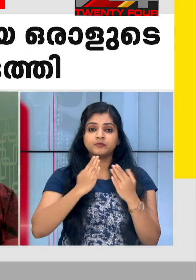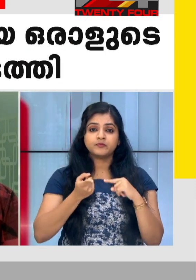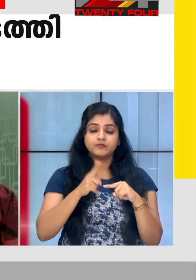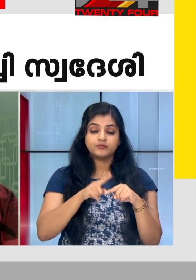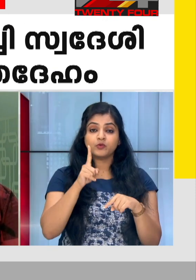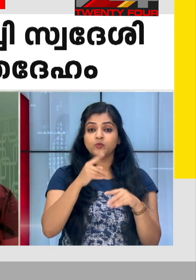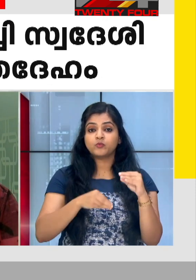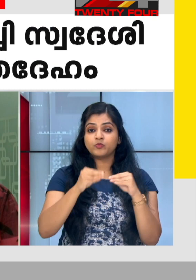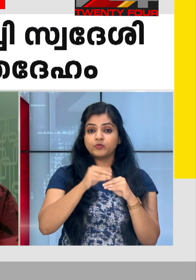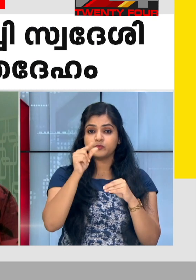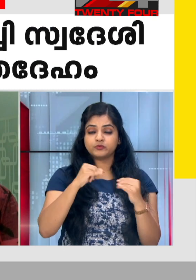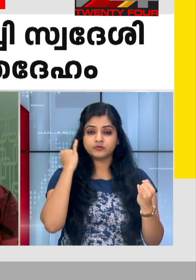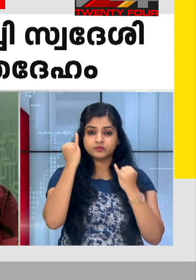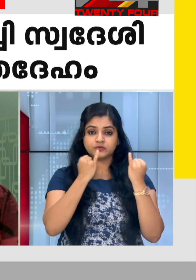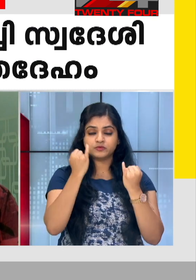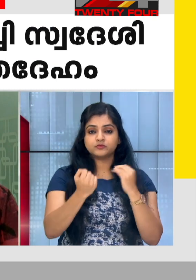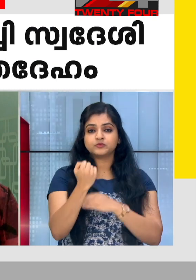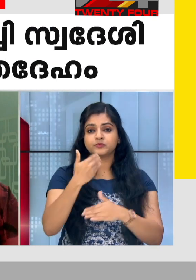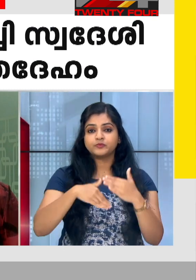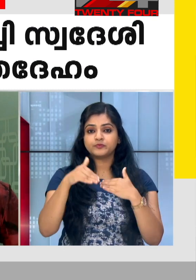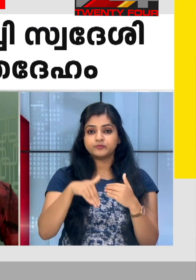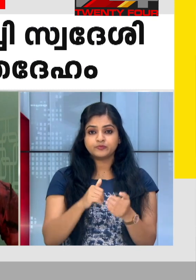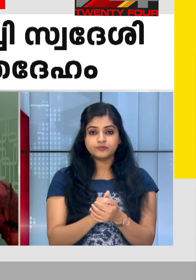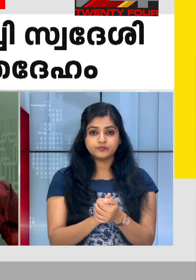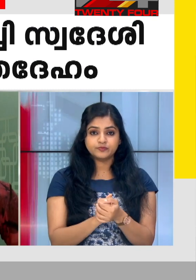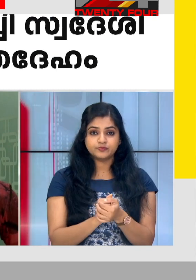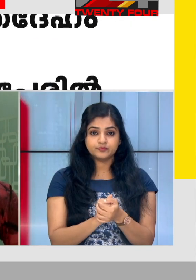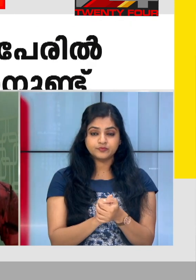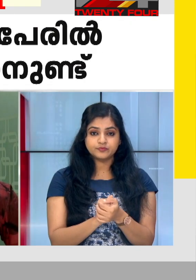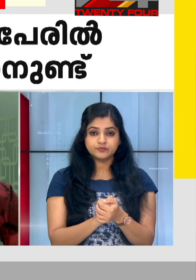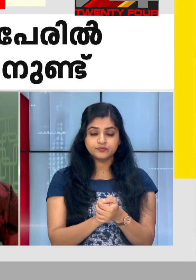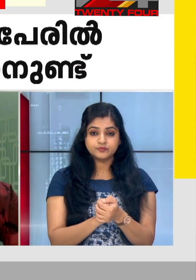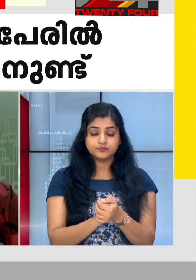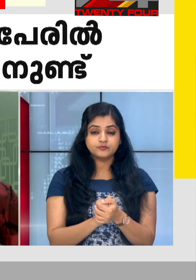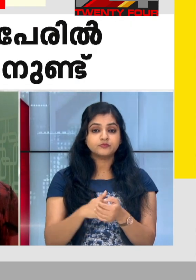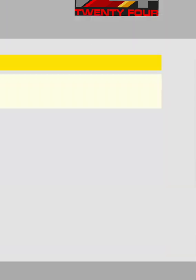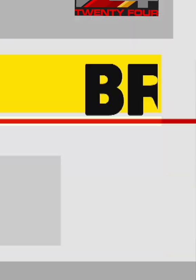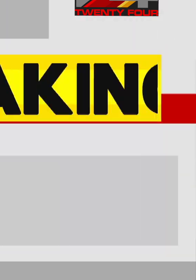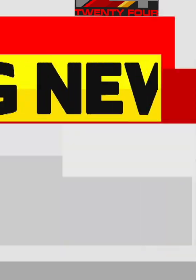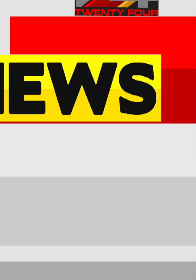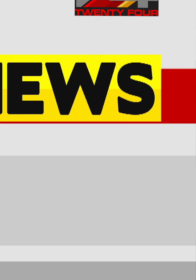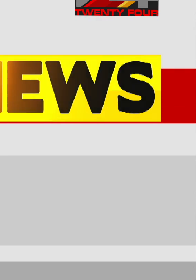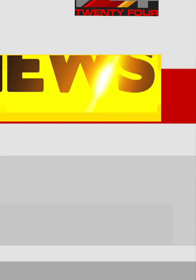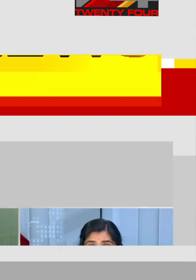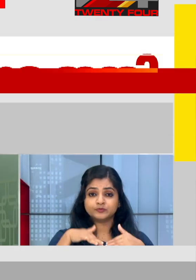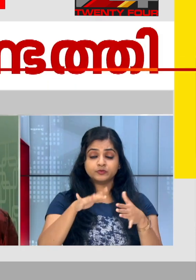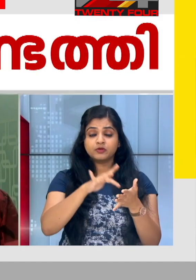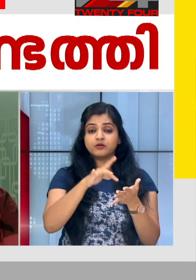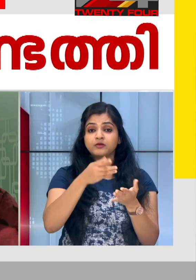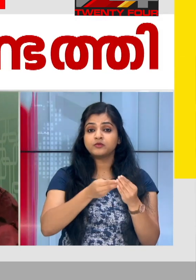കണ്ടെത്തുന്നത്. അദ്ദേഹത്തിനായുള്ള തെരച്ചിൽ ഊർജിതമായി തന്നെ തുടരുകയാണ്. അതിൽ ഈ തീരത്തെ സാഹചര്യം എങ്ങനെയാണ്? ഇന്നലെ വലിയ പ്രതിഷേധം